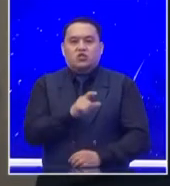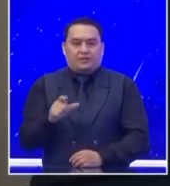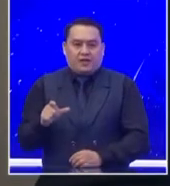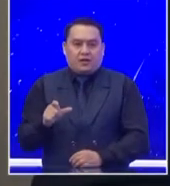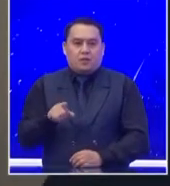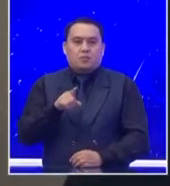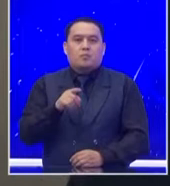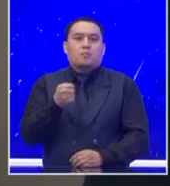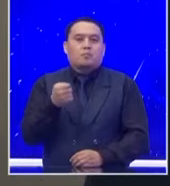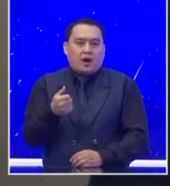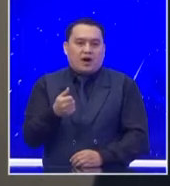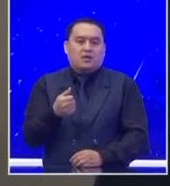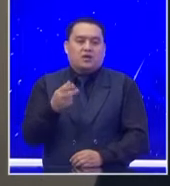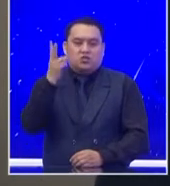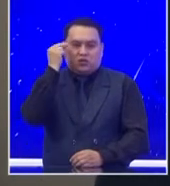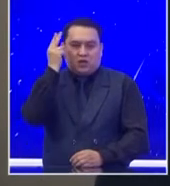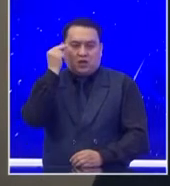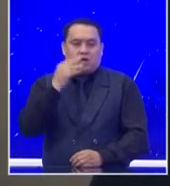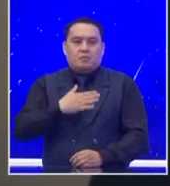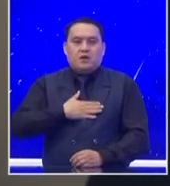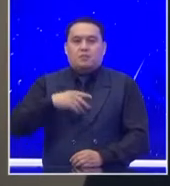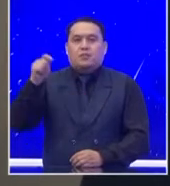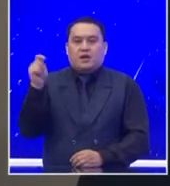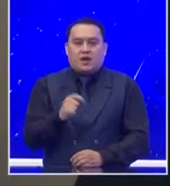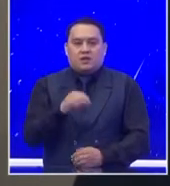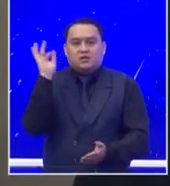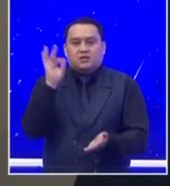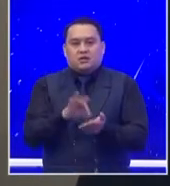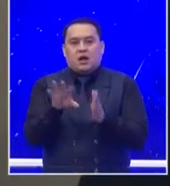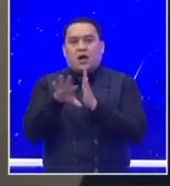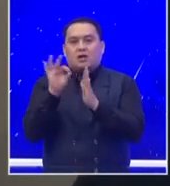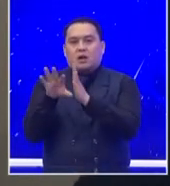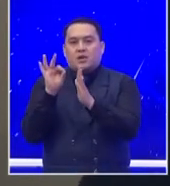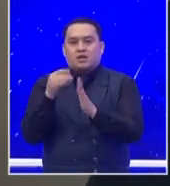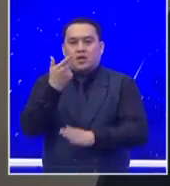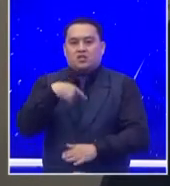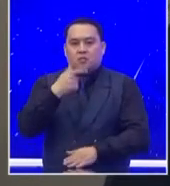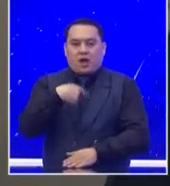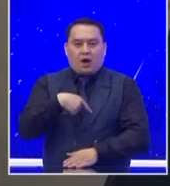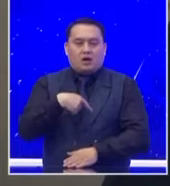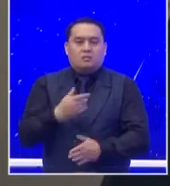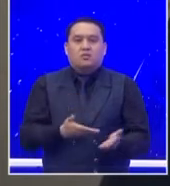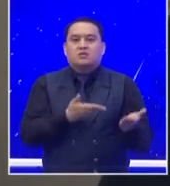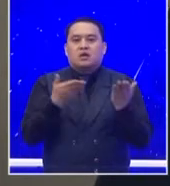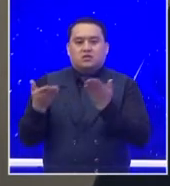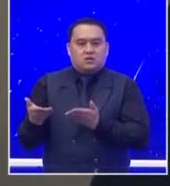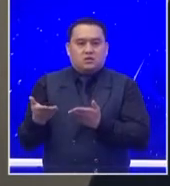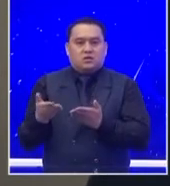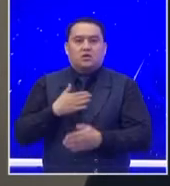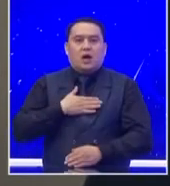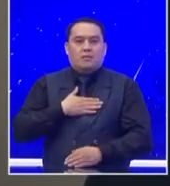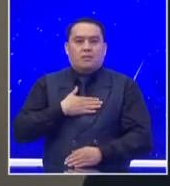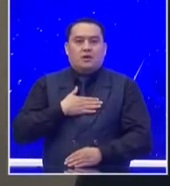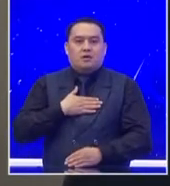видите, малочисленное население у нас. Мы приехали с целью отобрать для себя, пригласить к нам